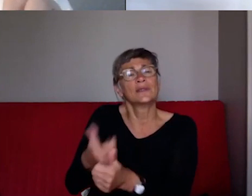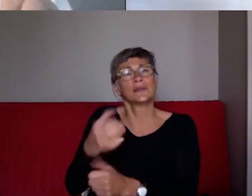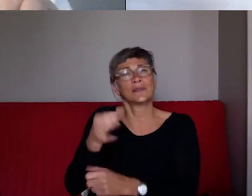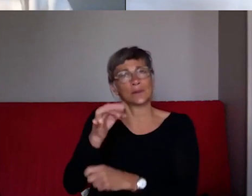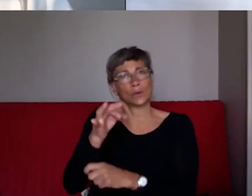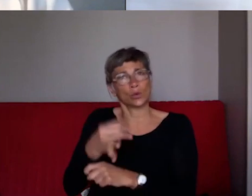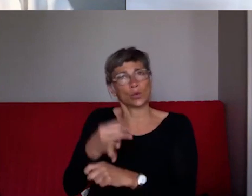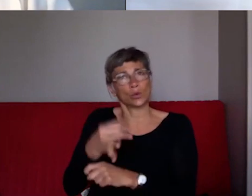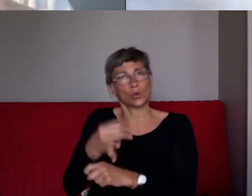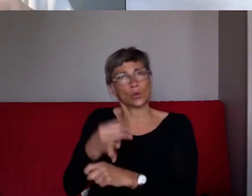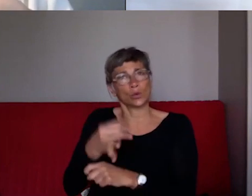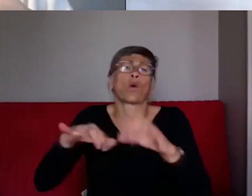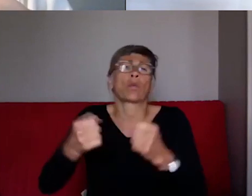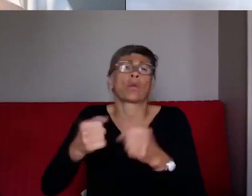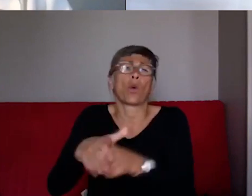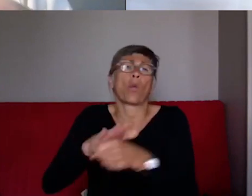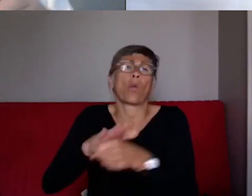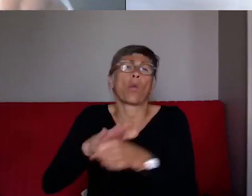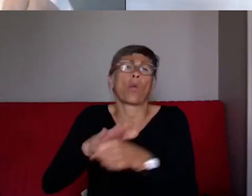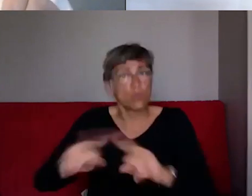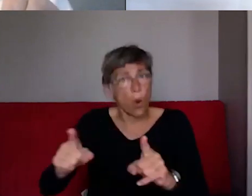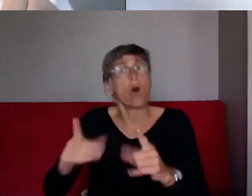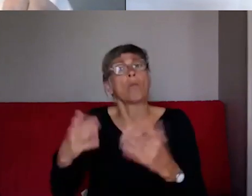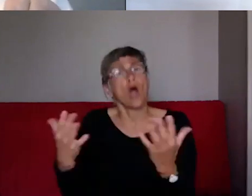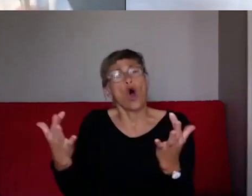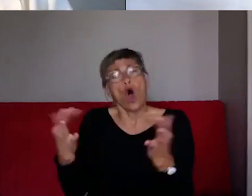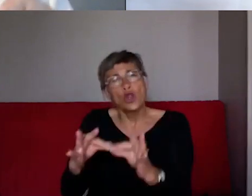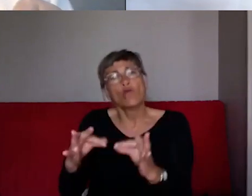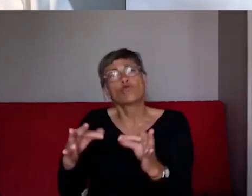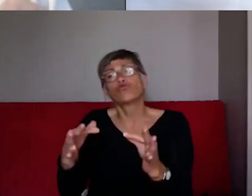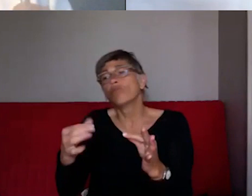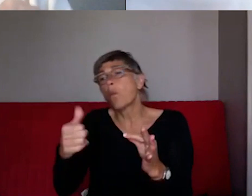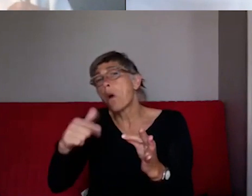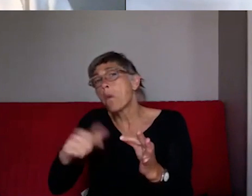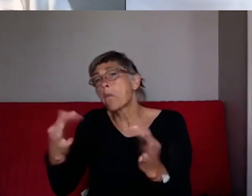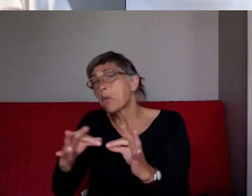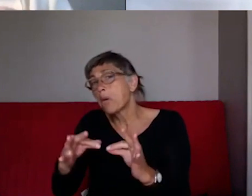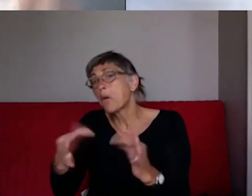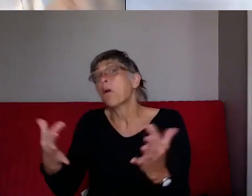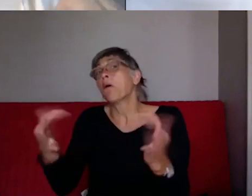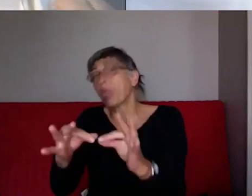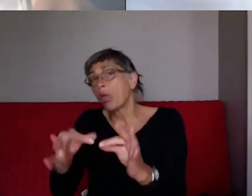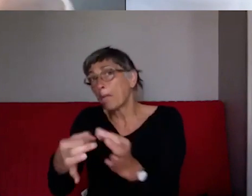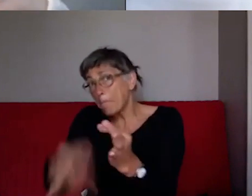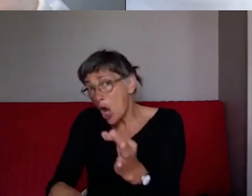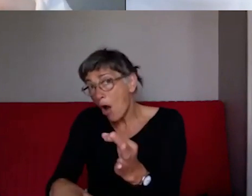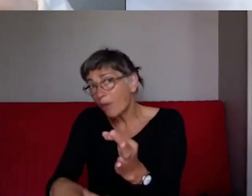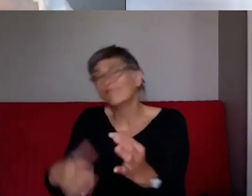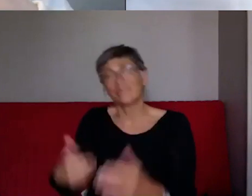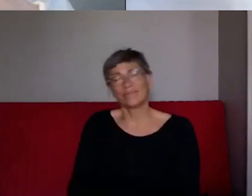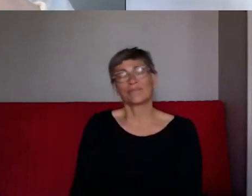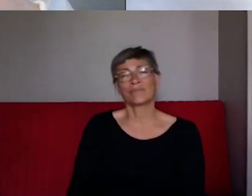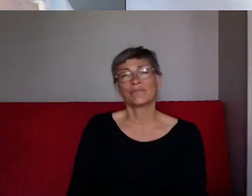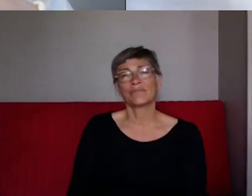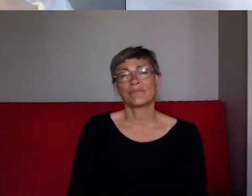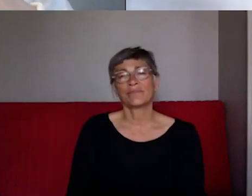pas un bilan de compétences, mais on a un rendez-vous à quelques mois après pour faire le bilan, je dirais, du bilan de compétences.